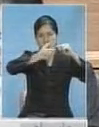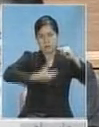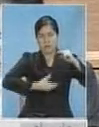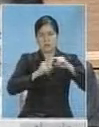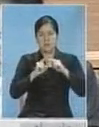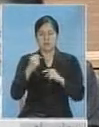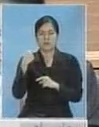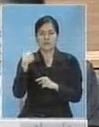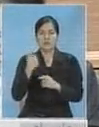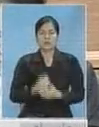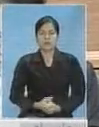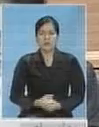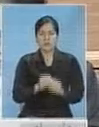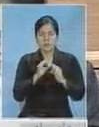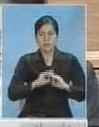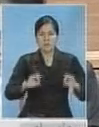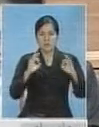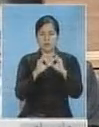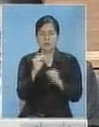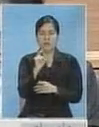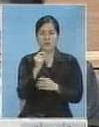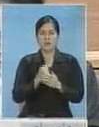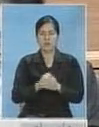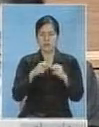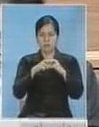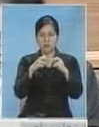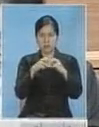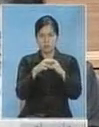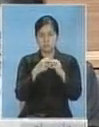ครับโดยเฉพาะอย่างยิ่งปัญหา